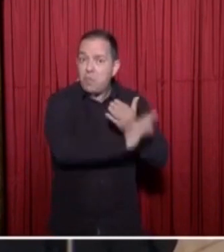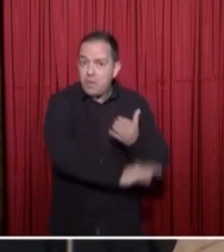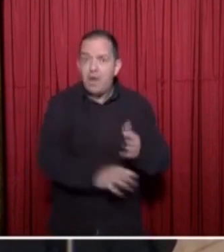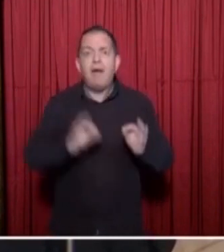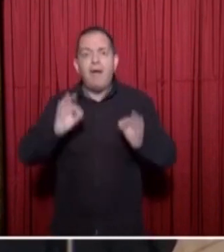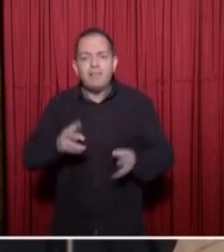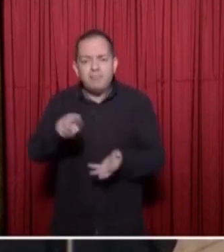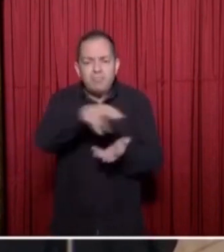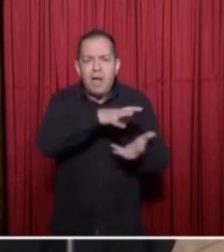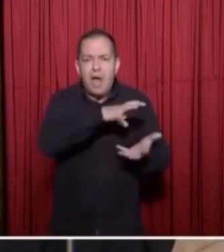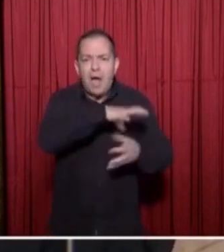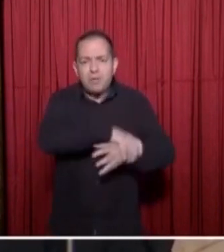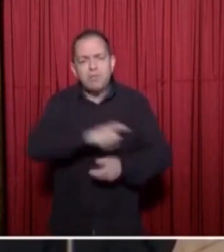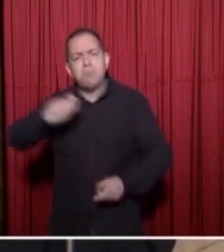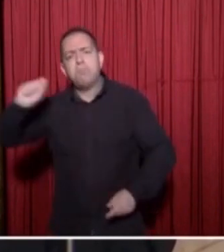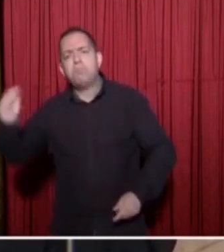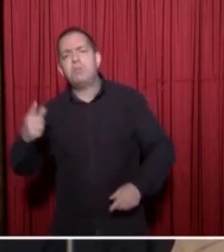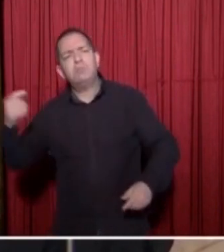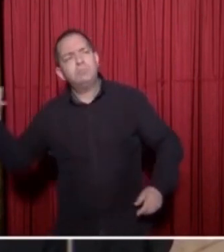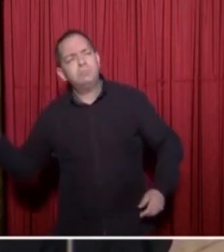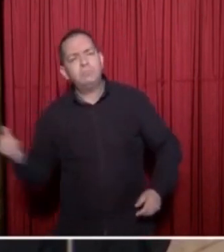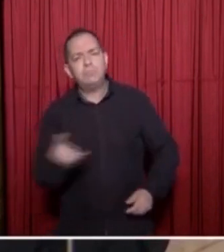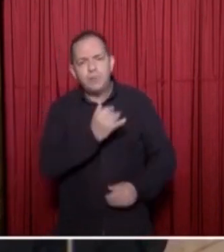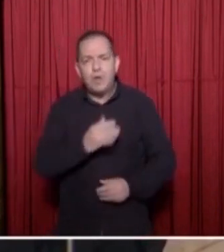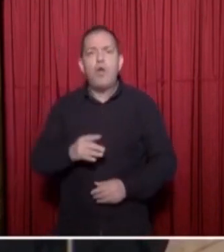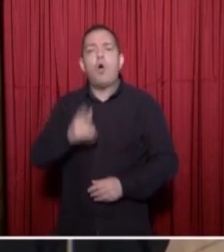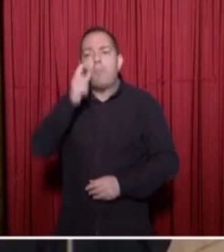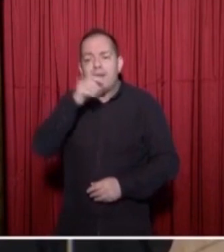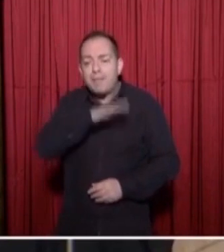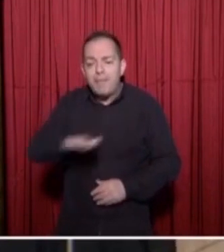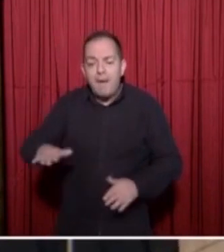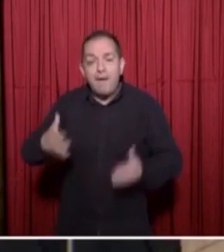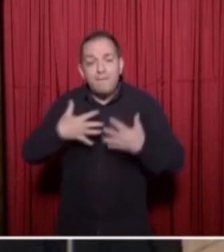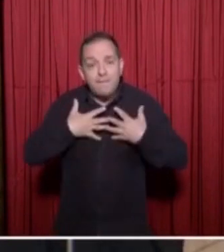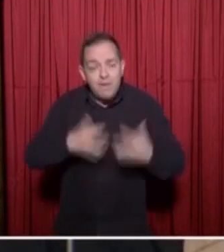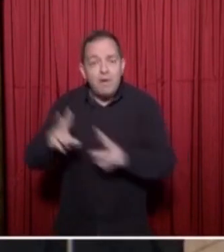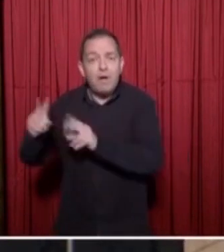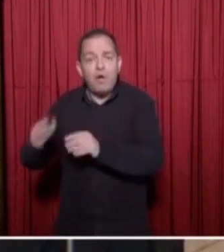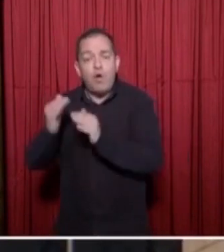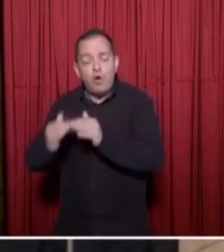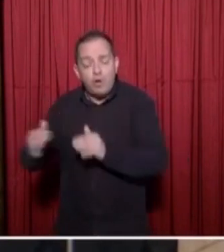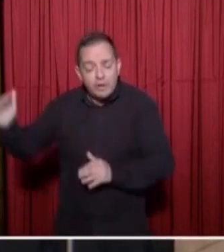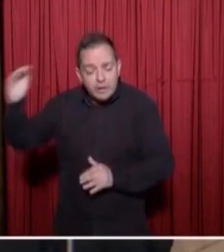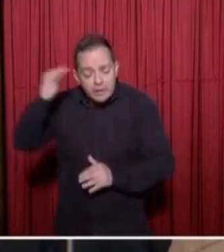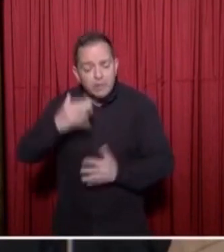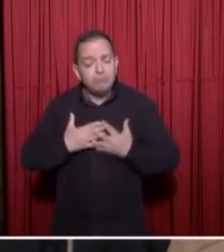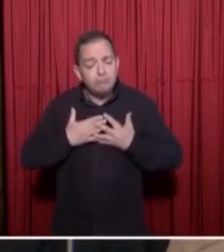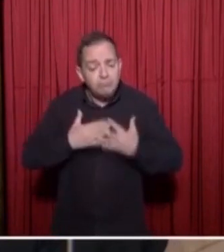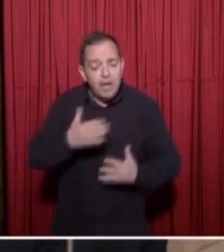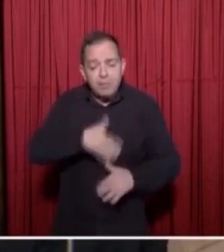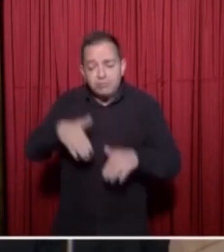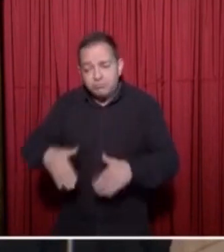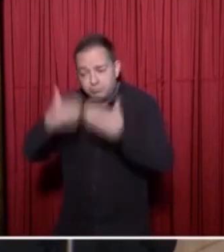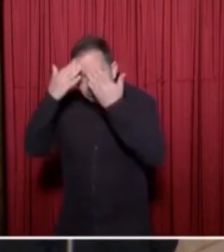εμάκρυνε φημών τα σανομίας ημών. Καθώς οι κτήριοι πατηριούς, οφθήρισε Κύριος φουμένους αυτών, ότι αυτός έγνω το